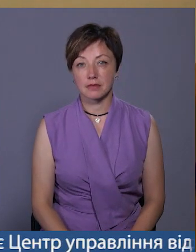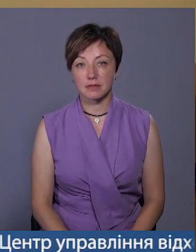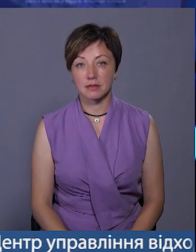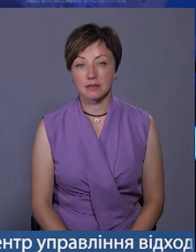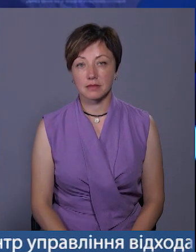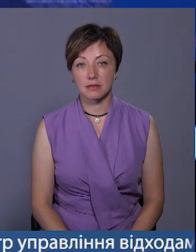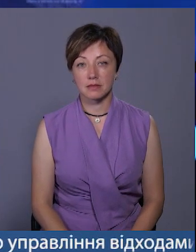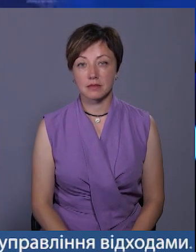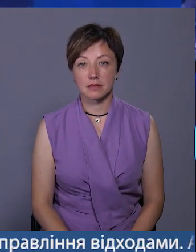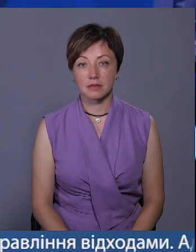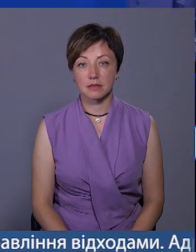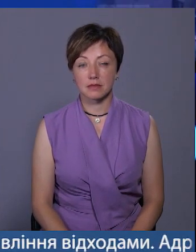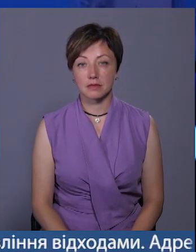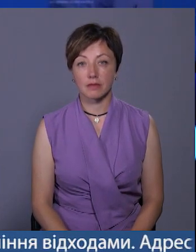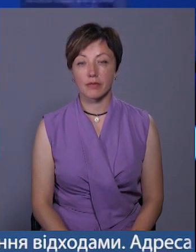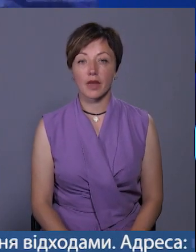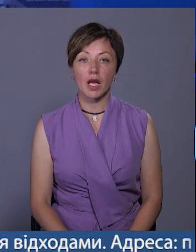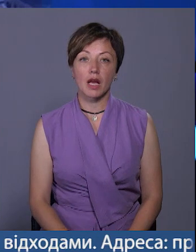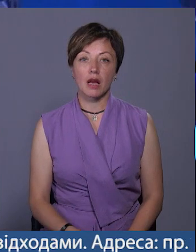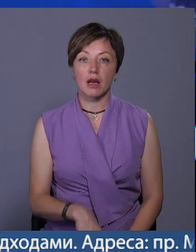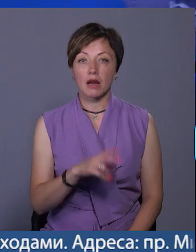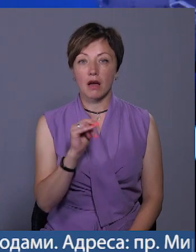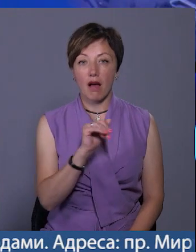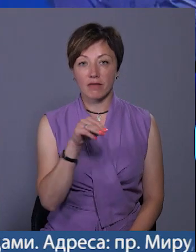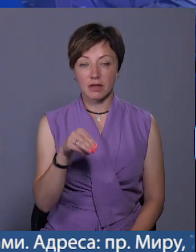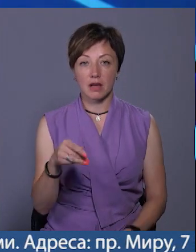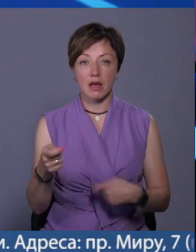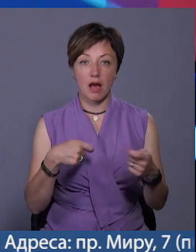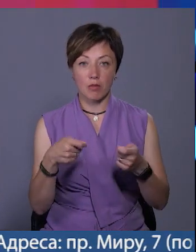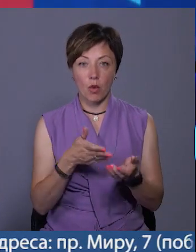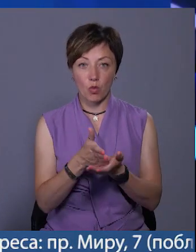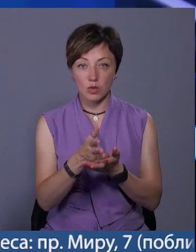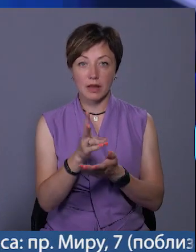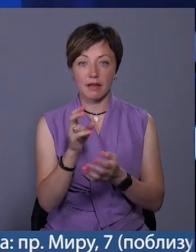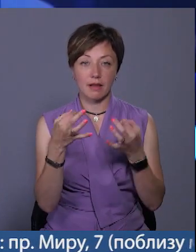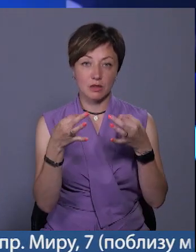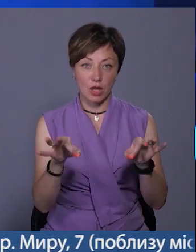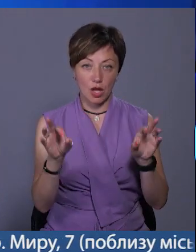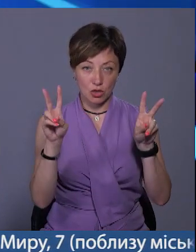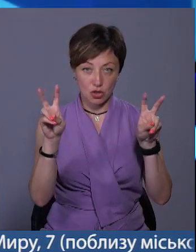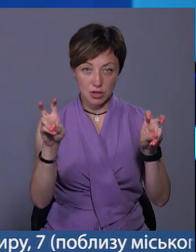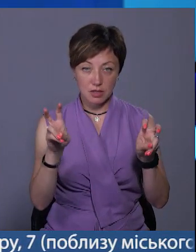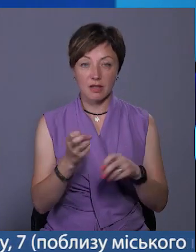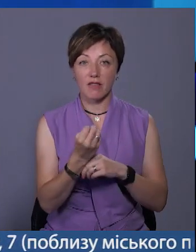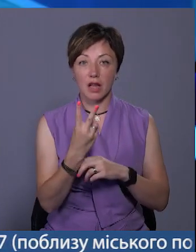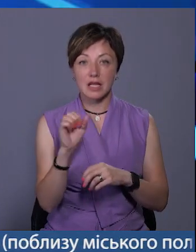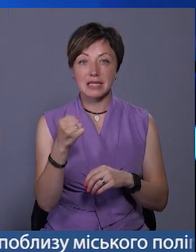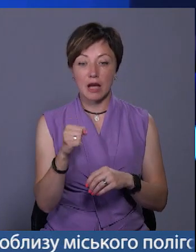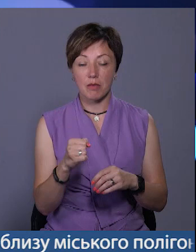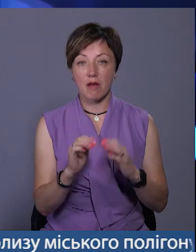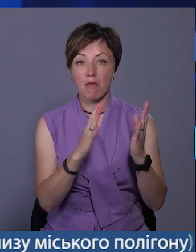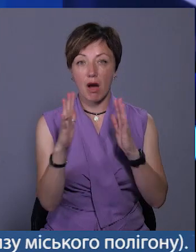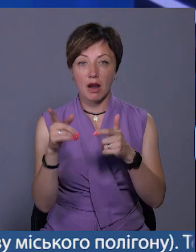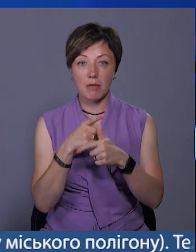міста. Крафтовий ярмарок «Курс на незалежність» відбудеться у Хмельницькому. 12 серпня у сквері